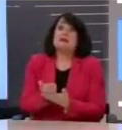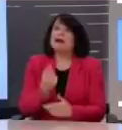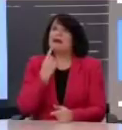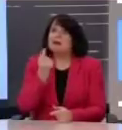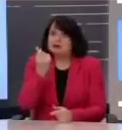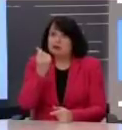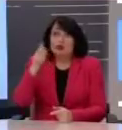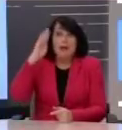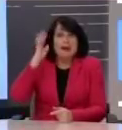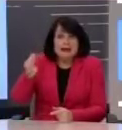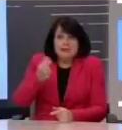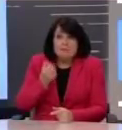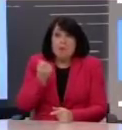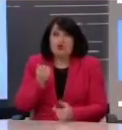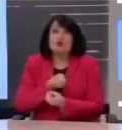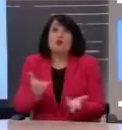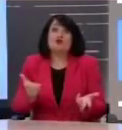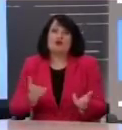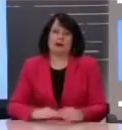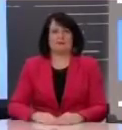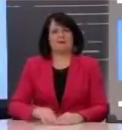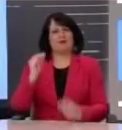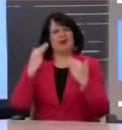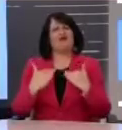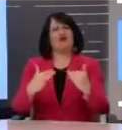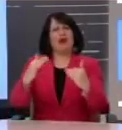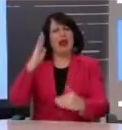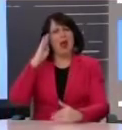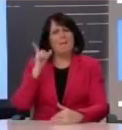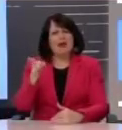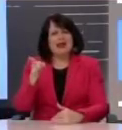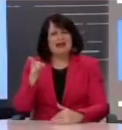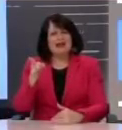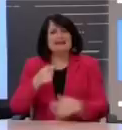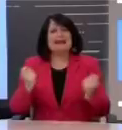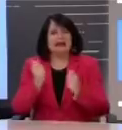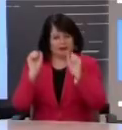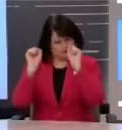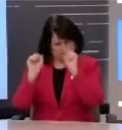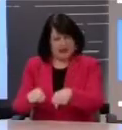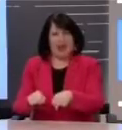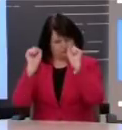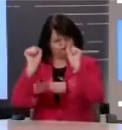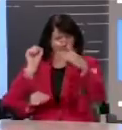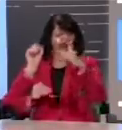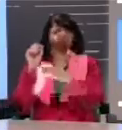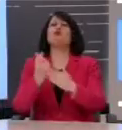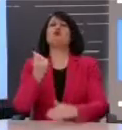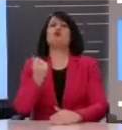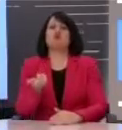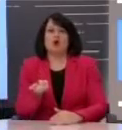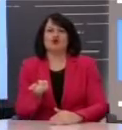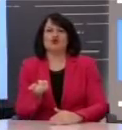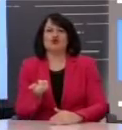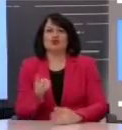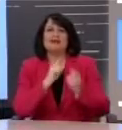Αμερικανικό Κογκρέσο πάντοτε σε τέτοιες περιπτώσεις τι κάνει, εγκρίνει το ανώτατο ποσό που μπορεί να